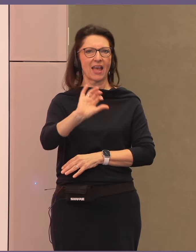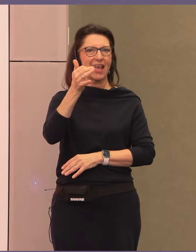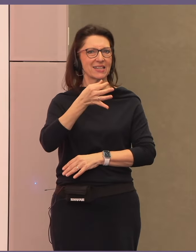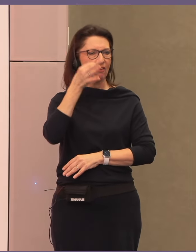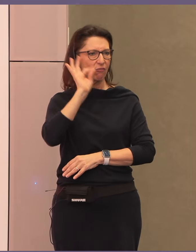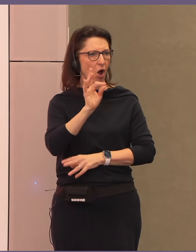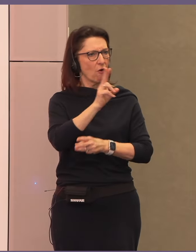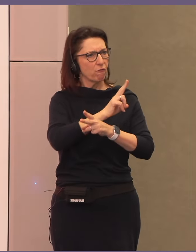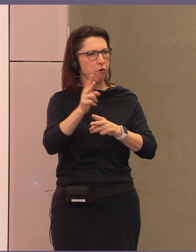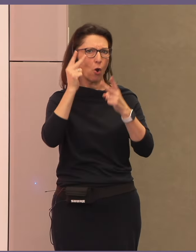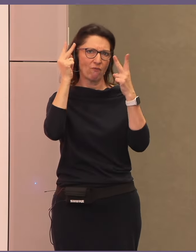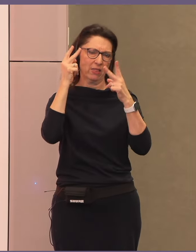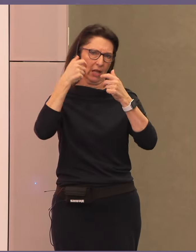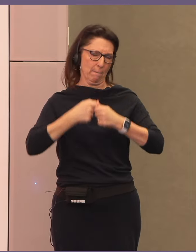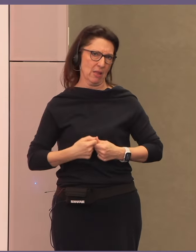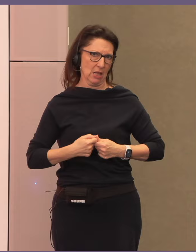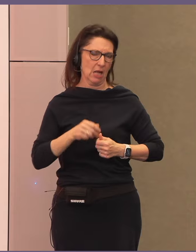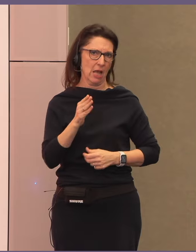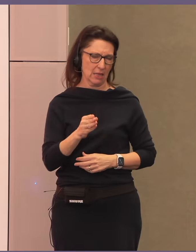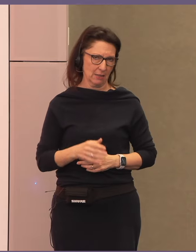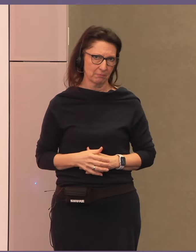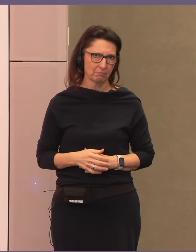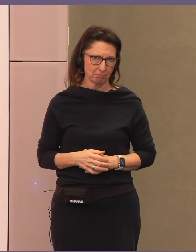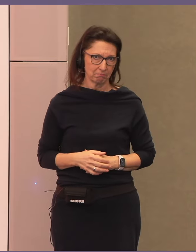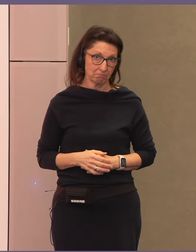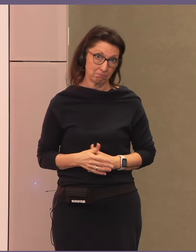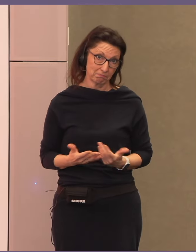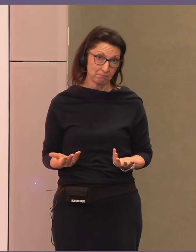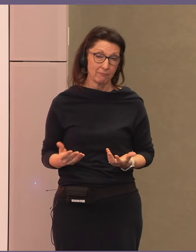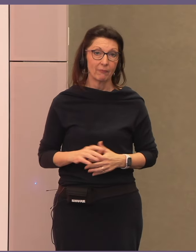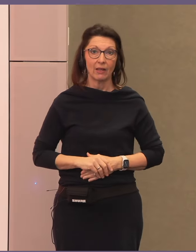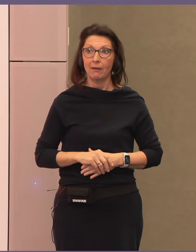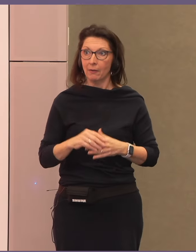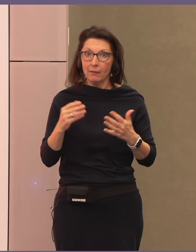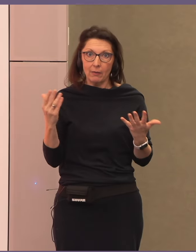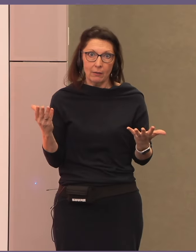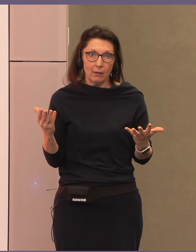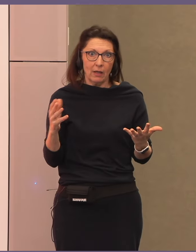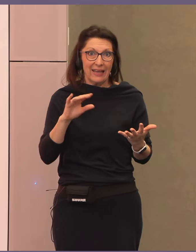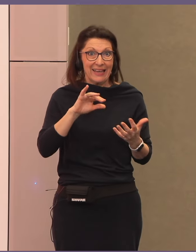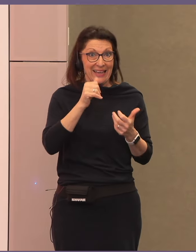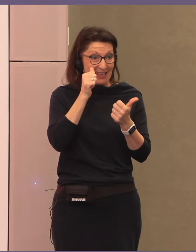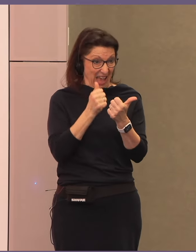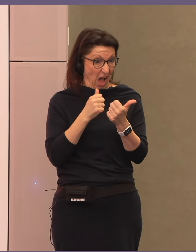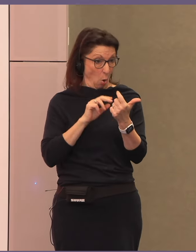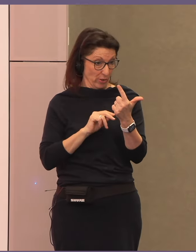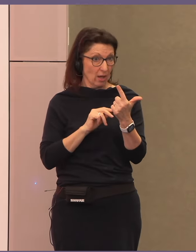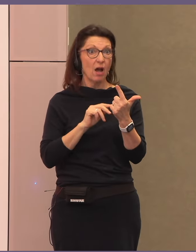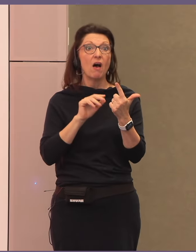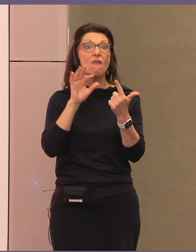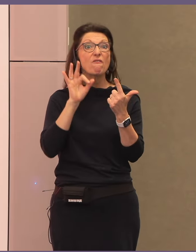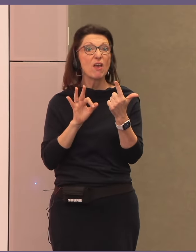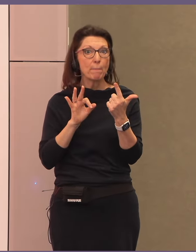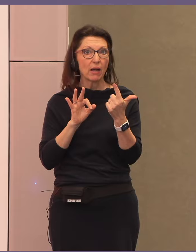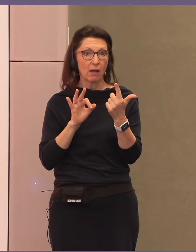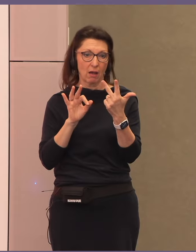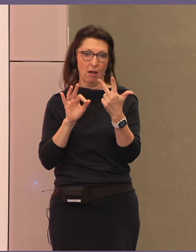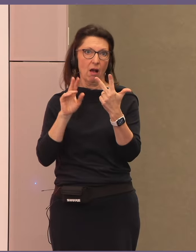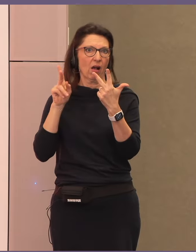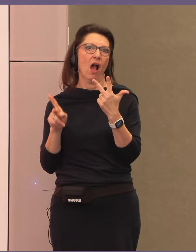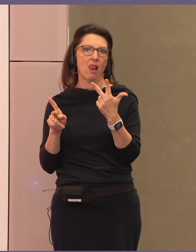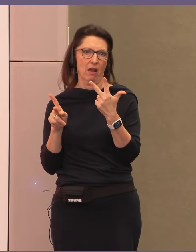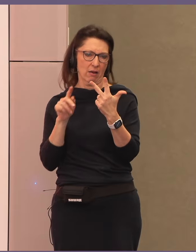vollwertigen Mitglied ihrer Akademie. Nun, Jahoda, Firmberg und Kalik. Diese drei Frauen